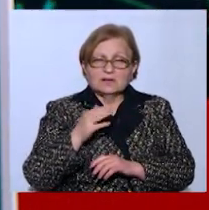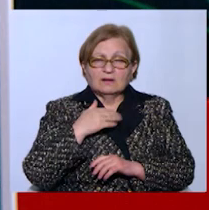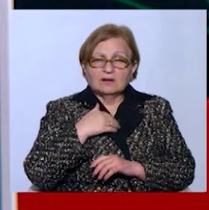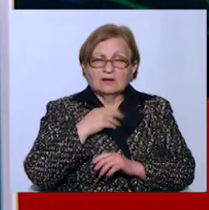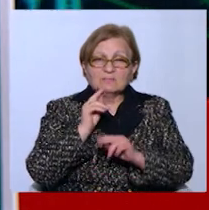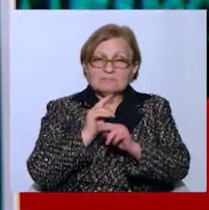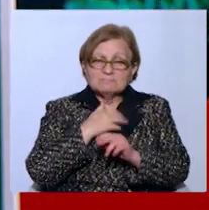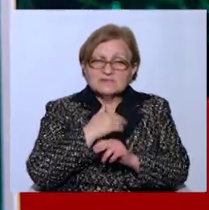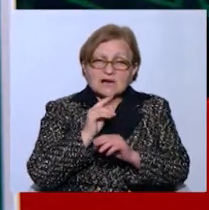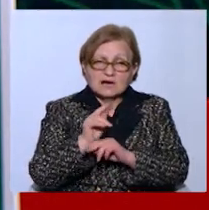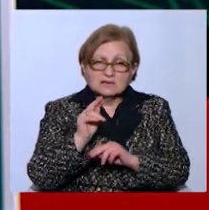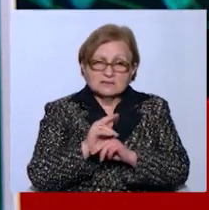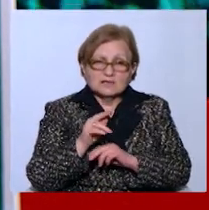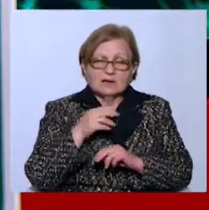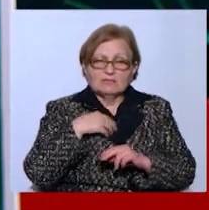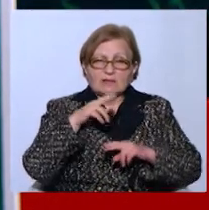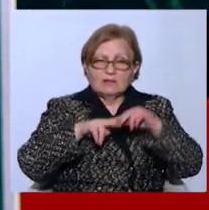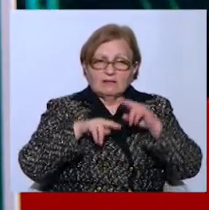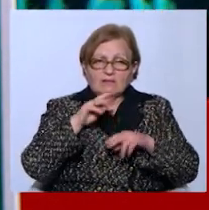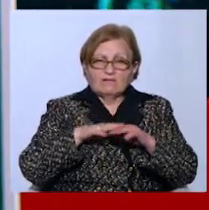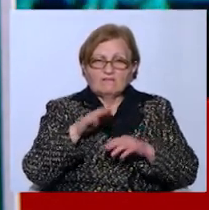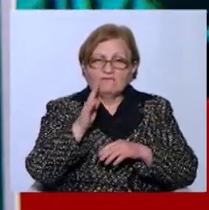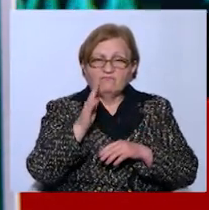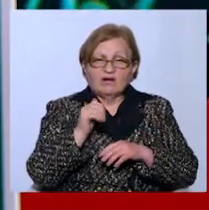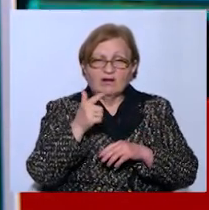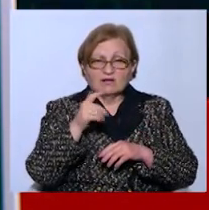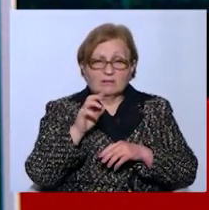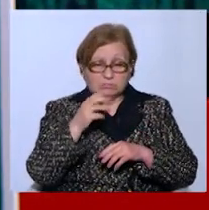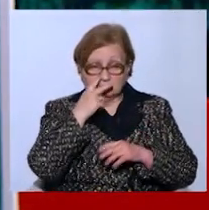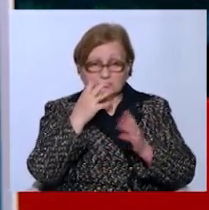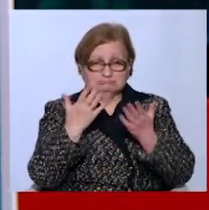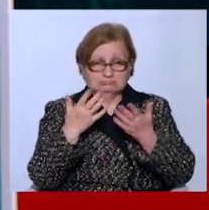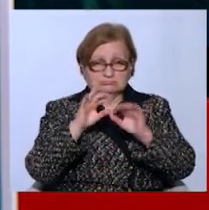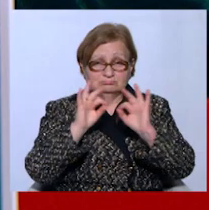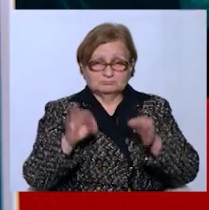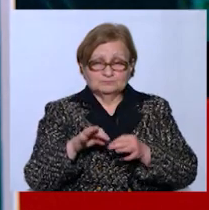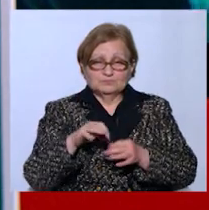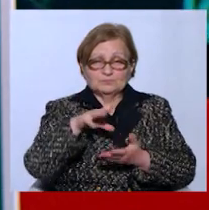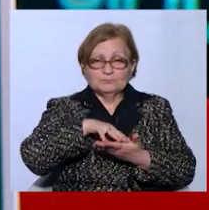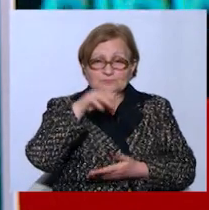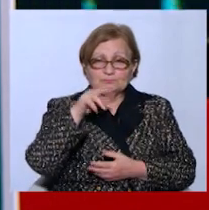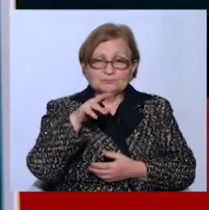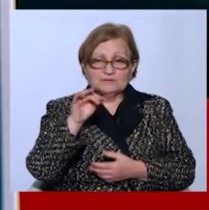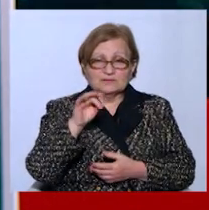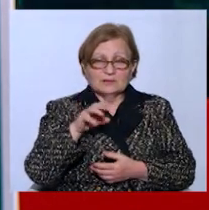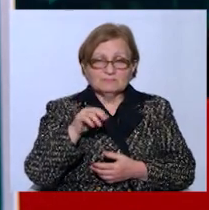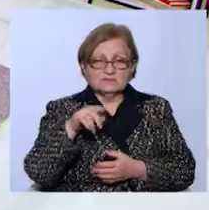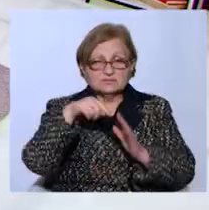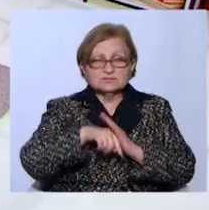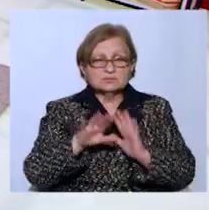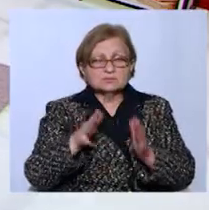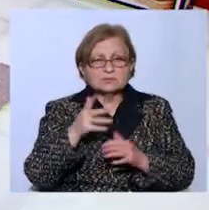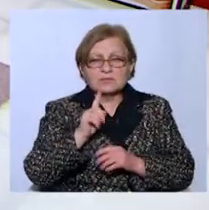გეონებით გასწავლით, როგორ აი ვაგებ, ამებს ვამუქებ და კარგად გამოიკვეთა ეს პირამიდა. მოდი ვნახოთ პირამიდის შემთხვევაში რა ხდება.